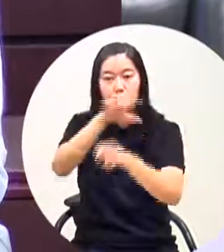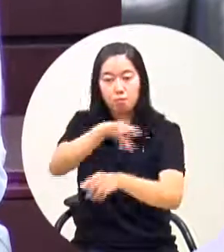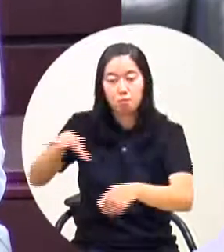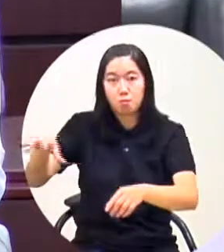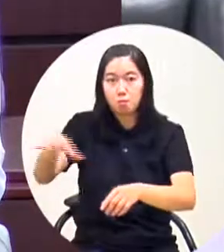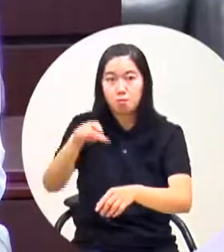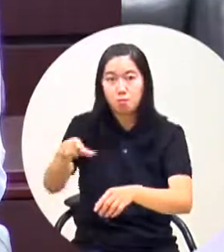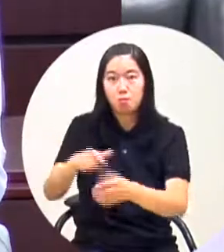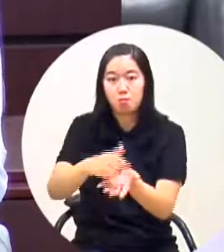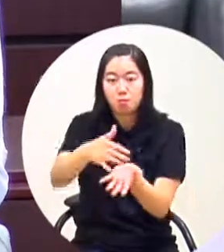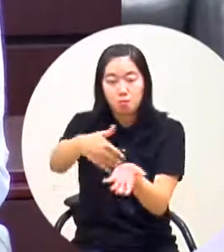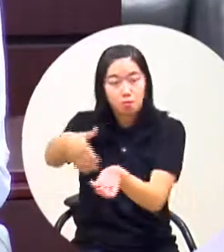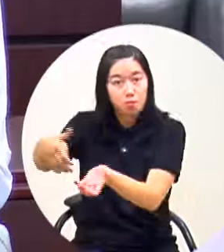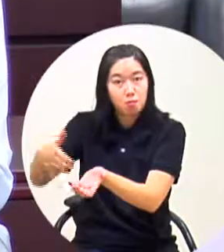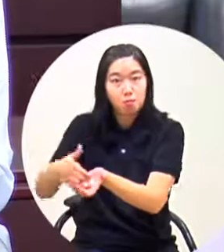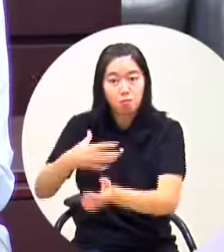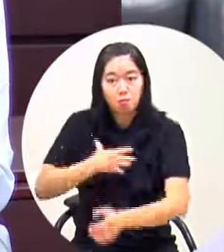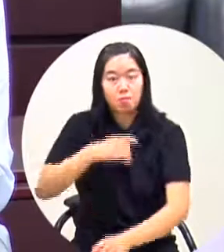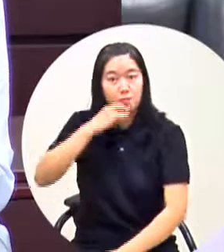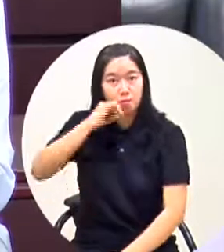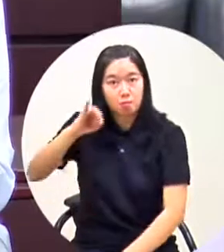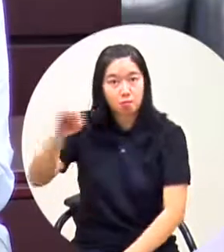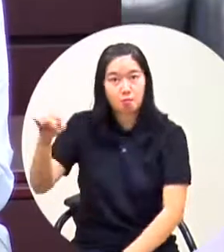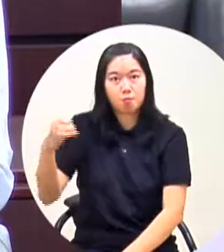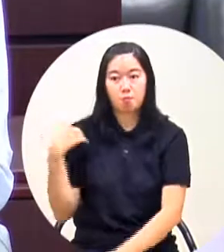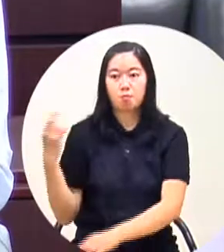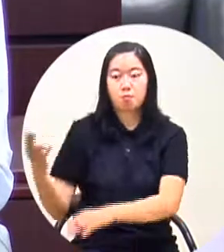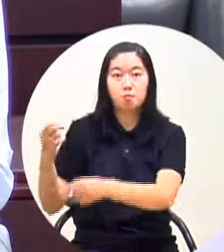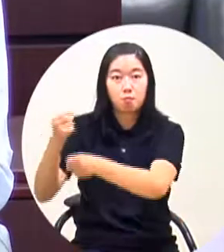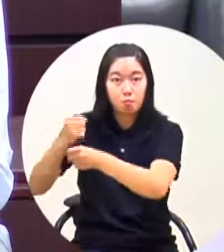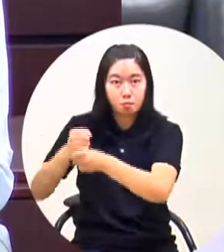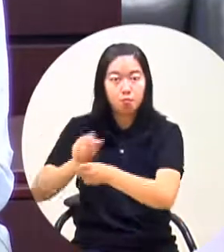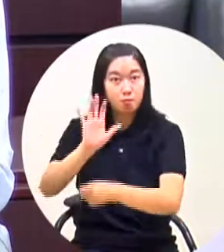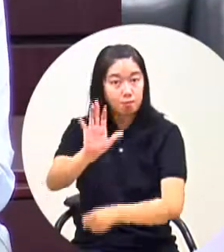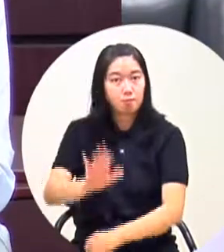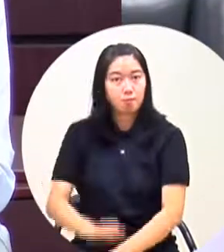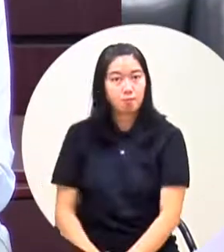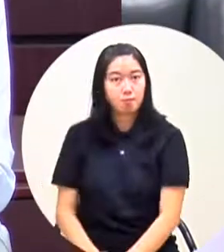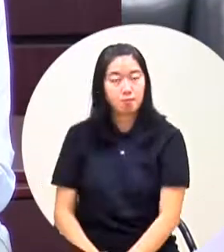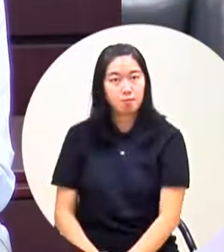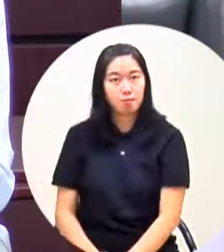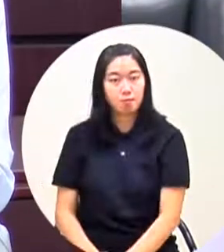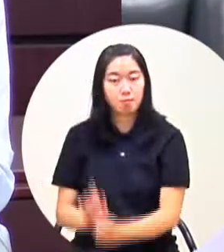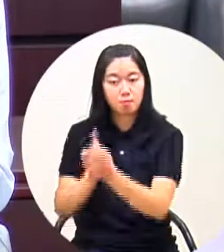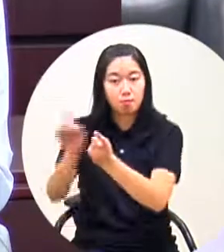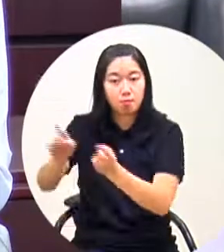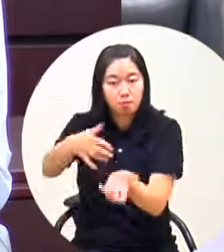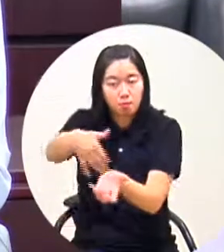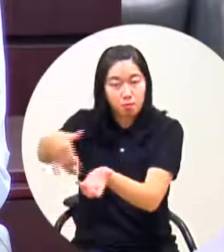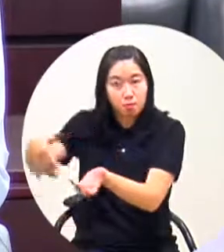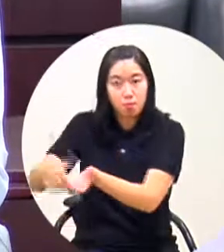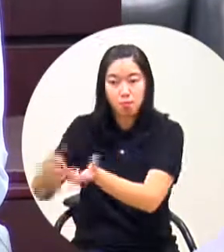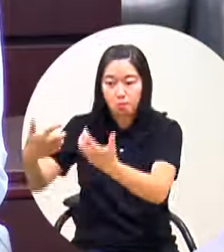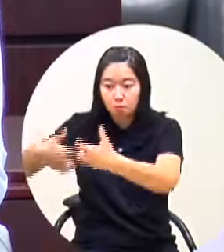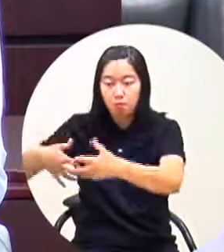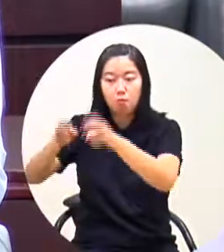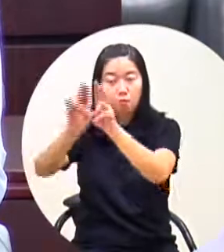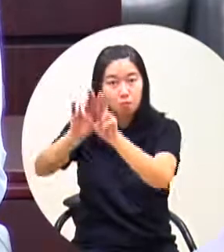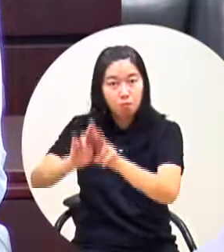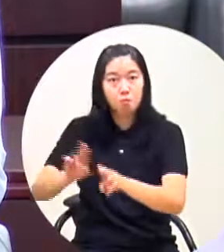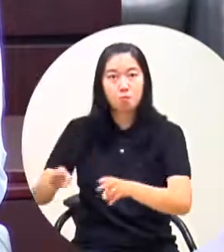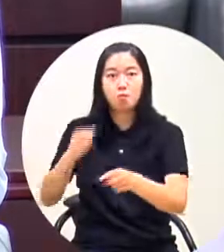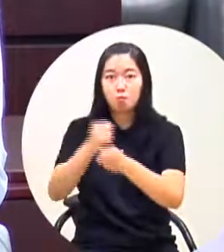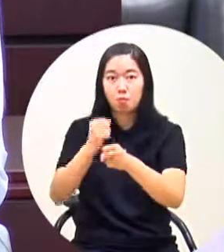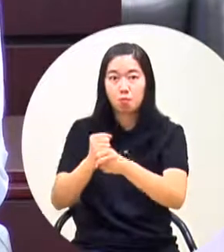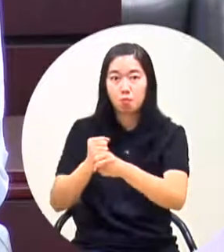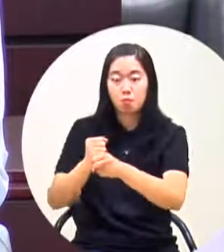学校其实都有这种派遣外包的情况，所以我们对于清洁或是机电维护等等的派遣公司，我